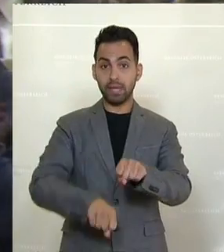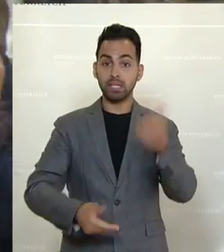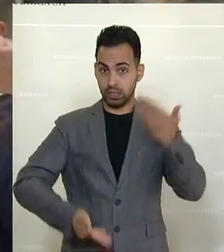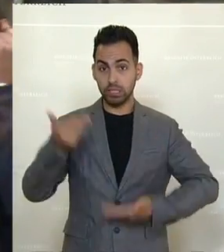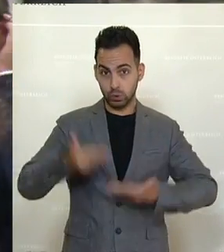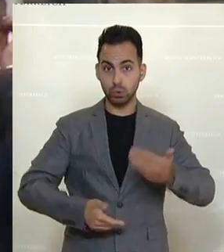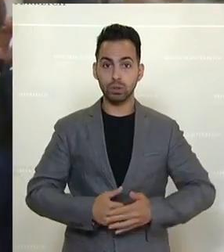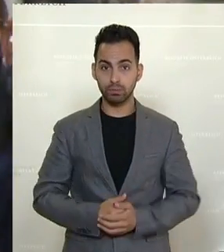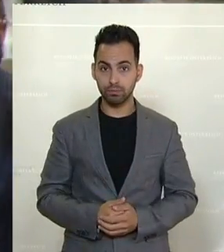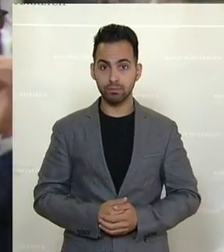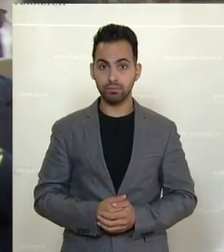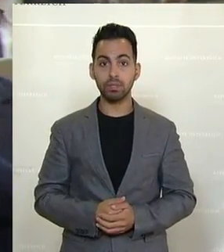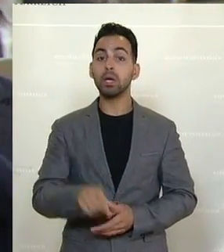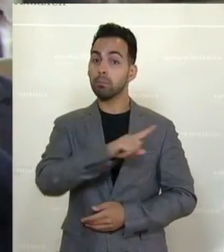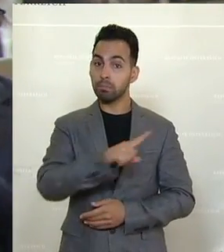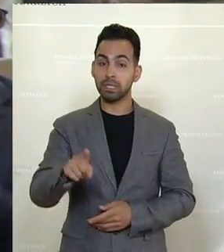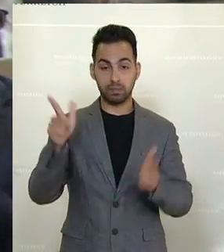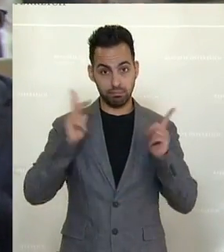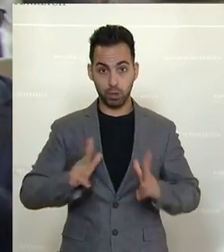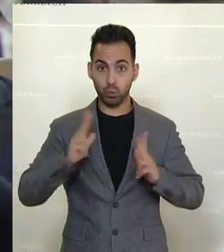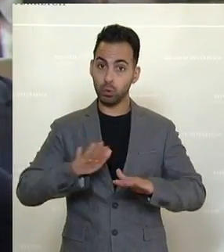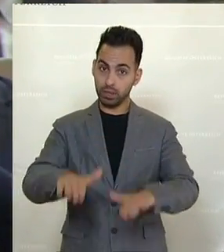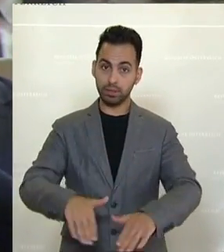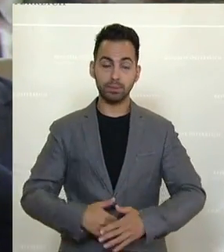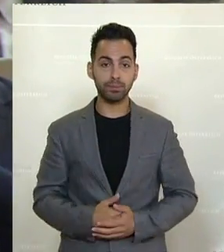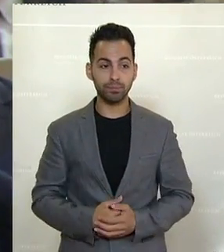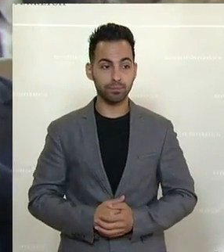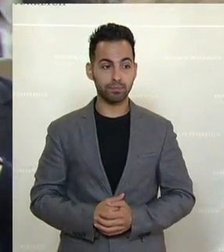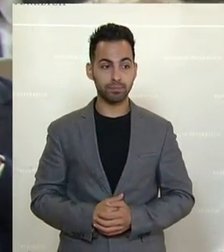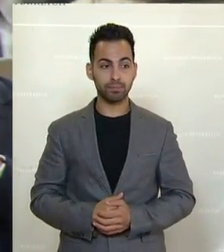Sitzung, bis Sie wieder beruhigt haben.